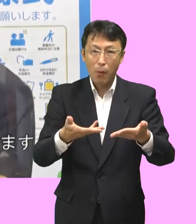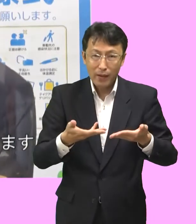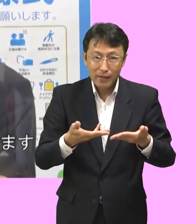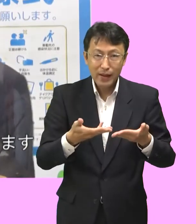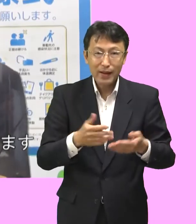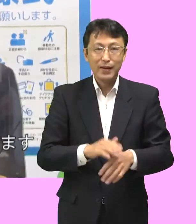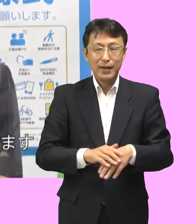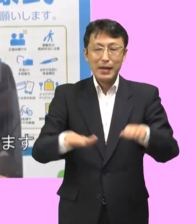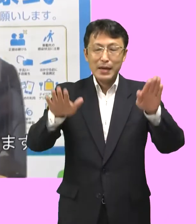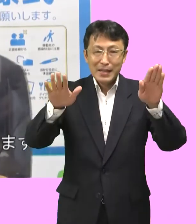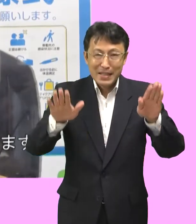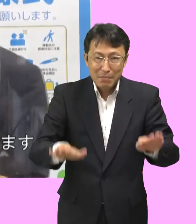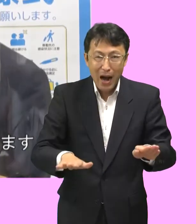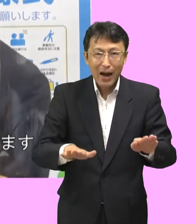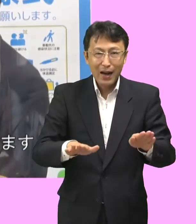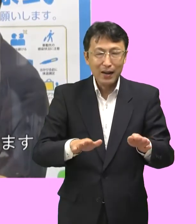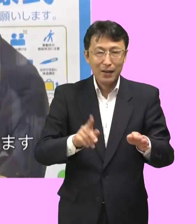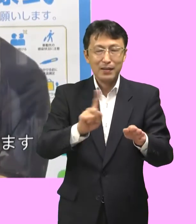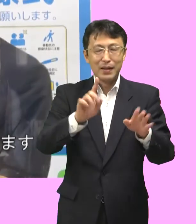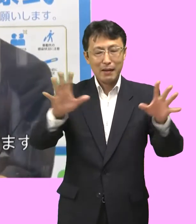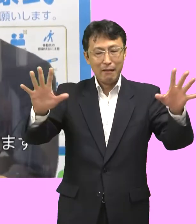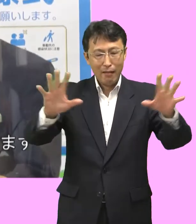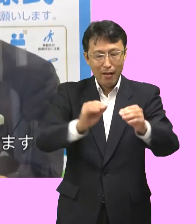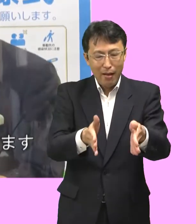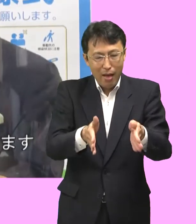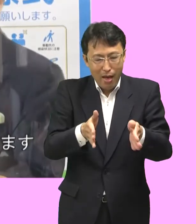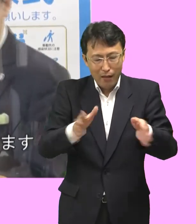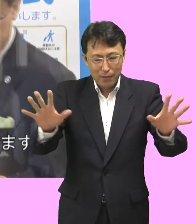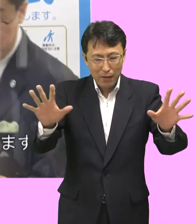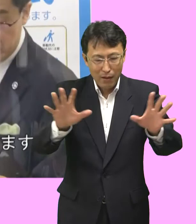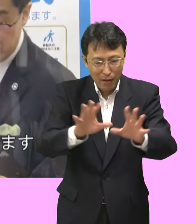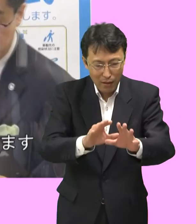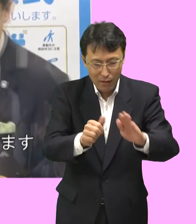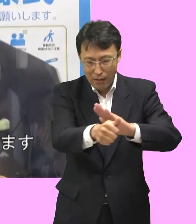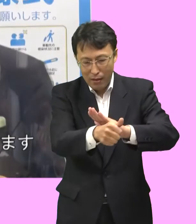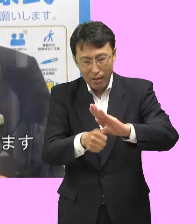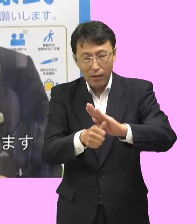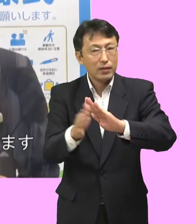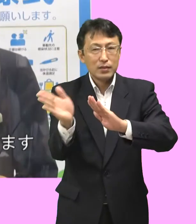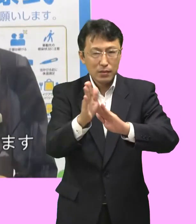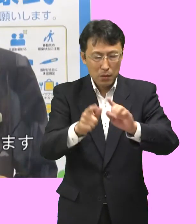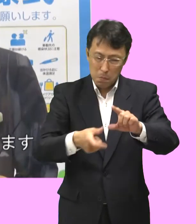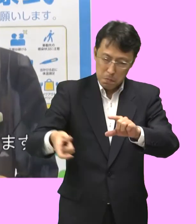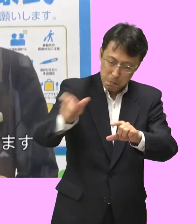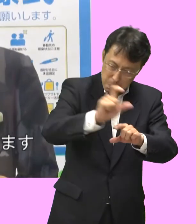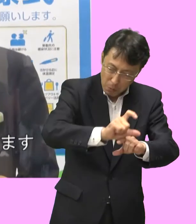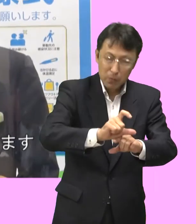化スポーツイベントの方もですね、実施していただきたいなというふうに考えております。